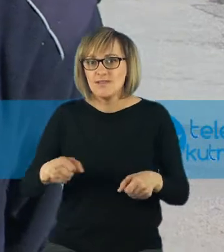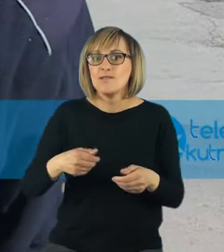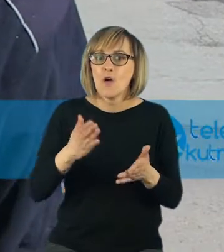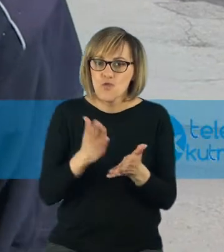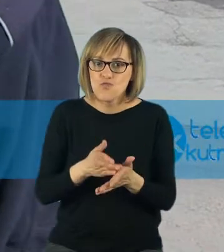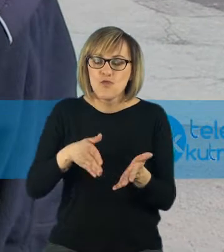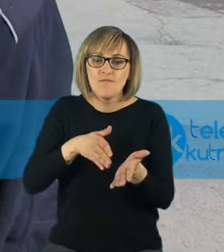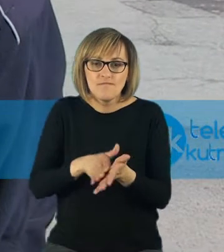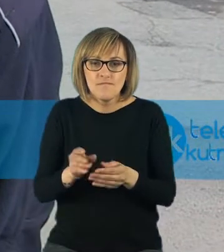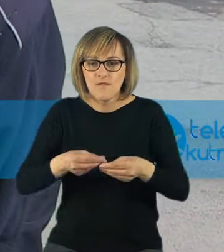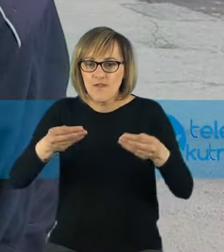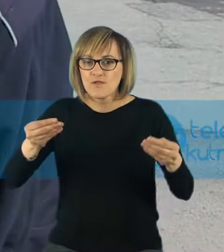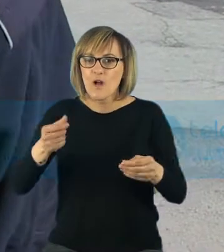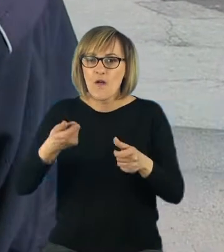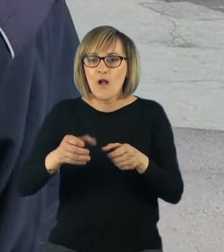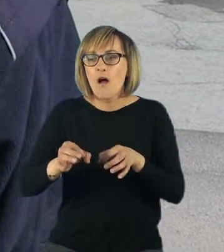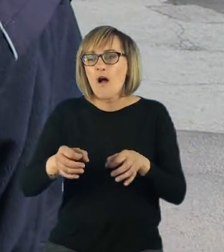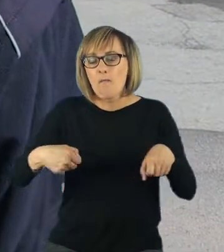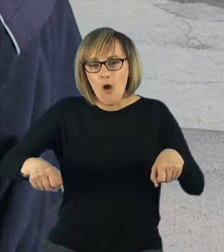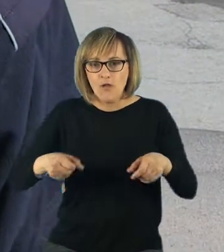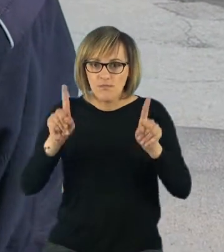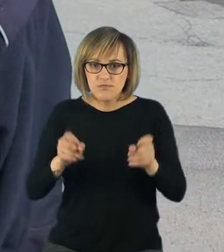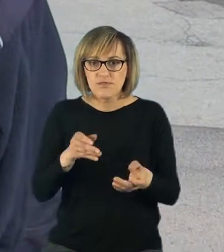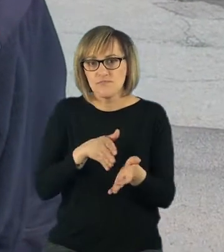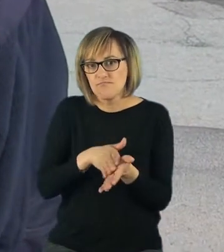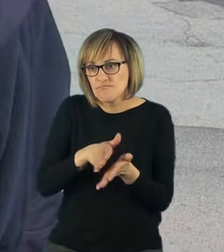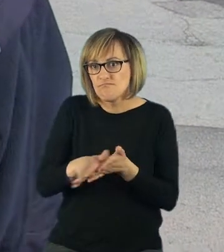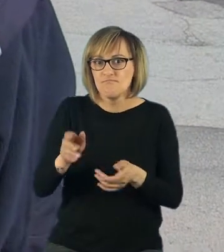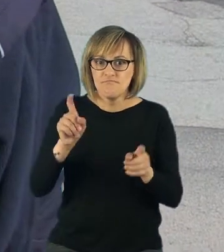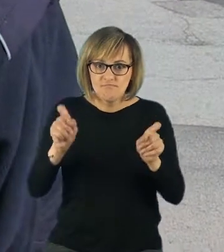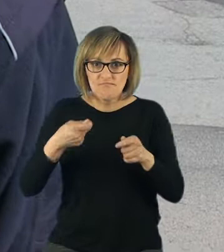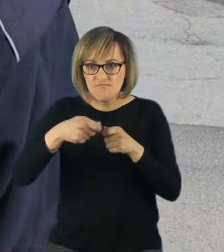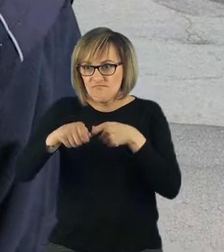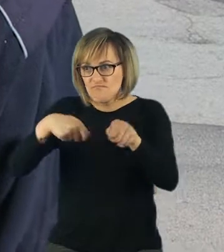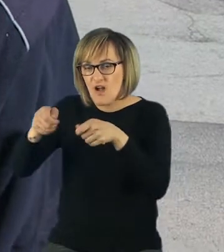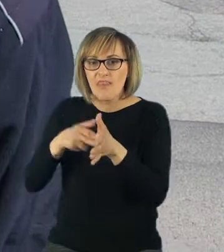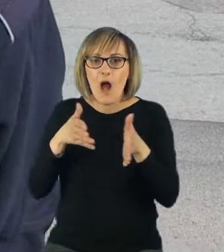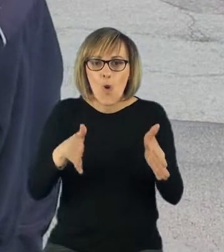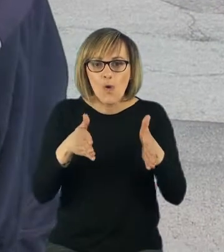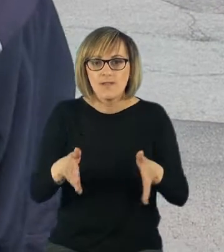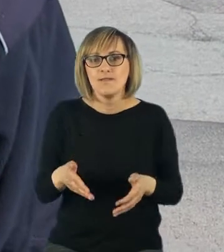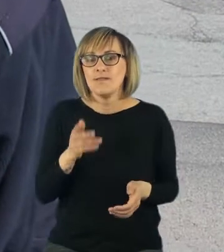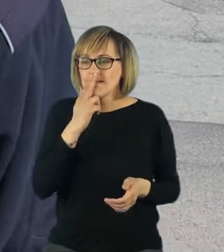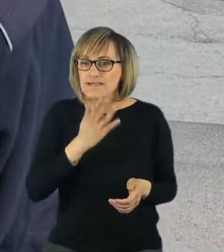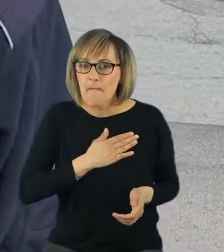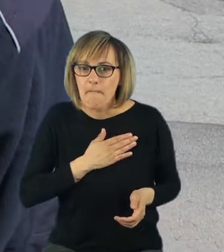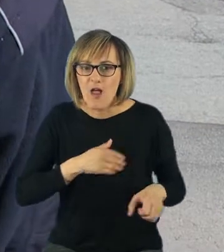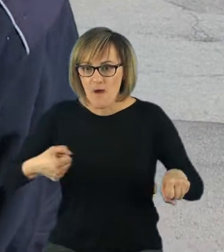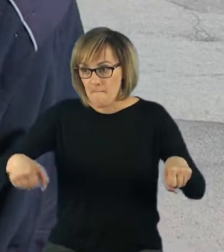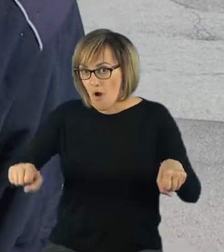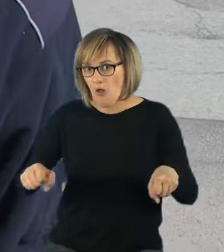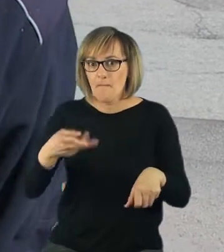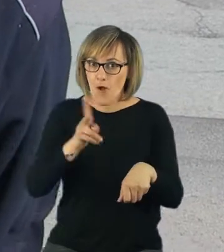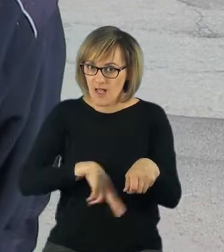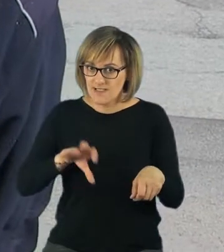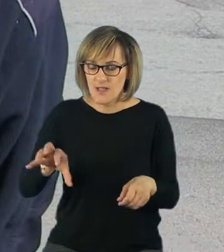nami. Coraz większa liczba jednośladów na naszych drogach jest tego bezdyskusyjnym potwierdzeniem. Z garaży wyjechali sympatycy motocykli, a